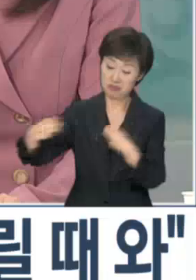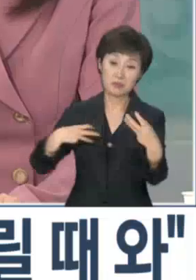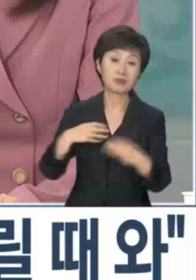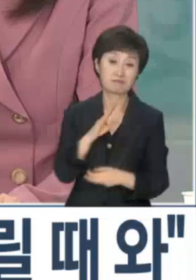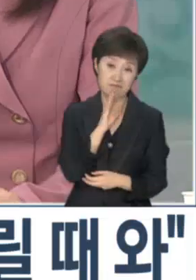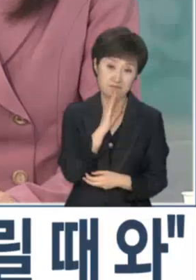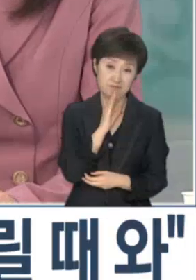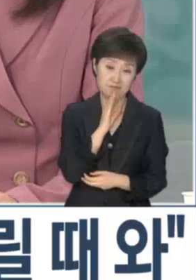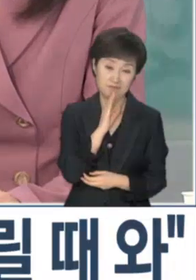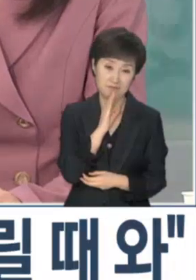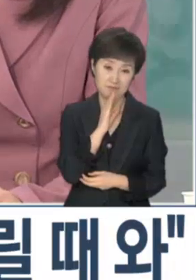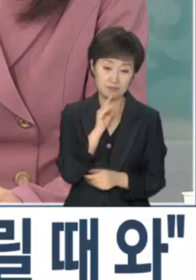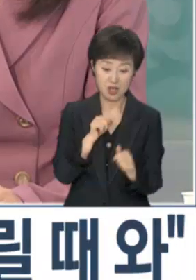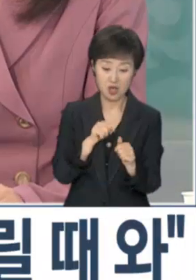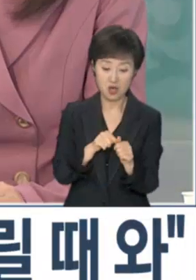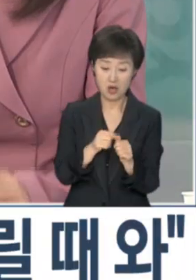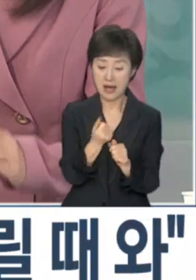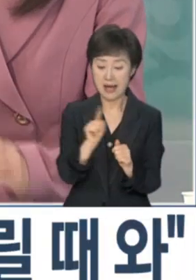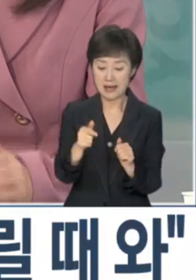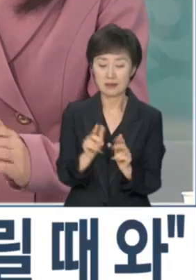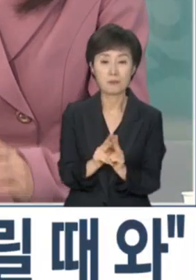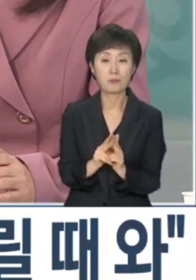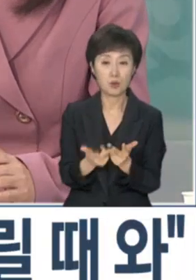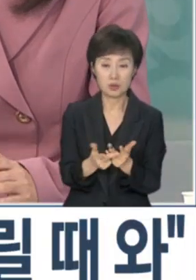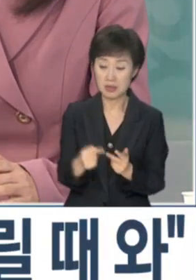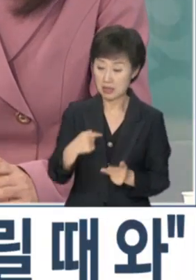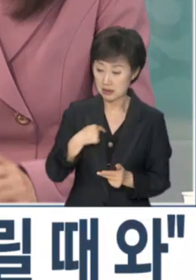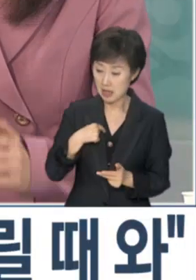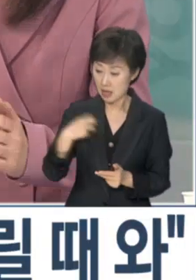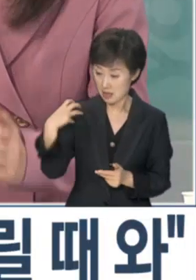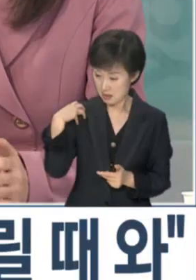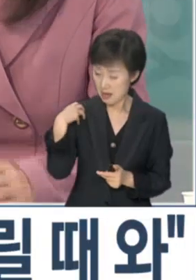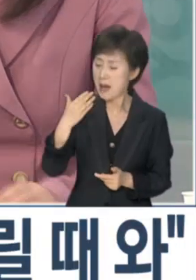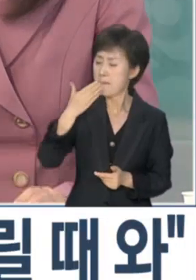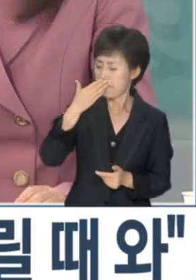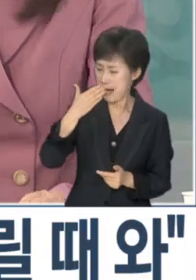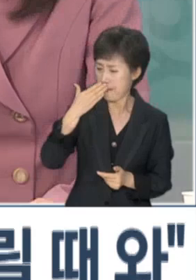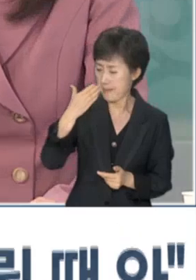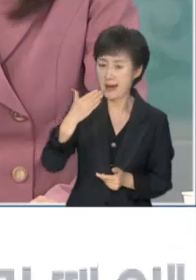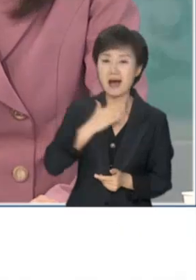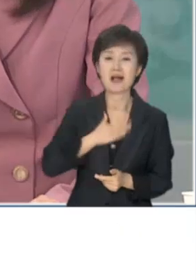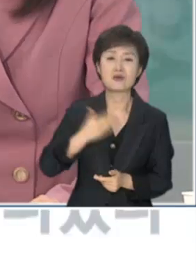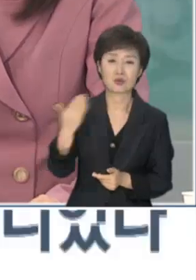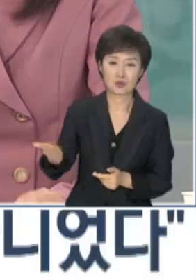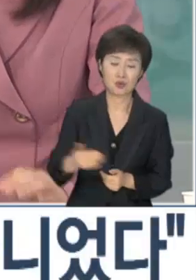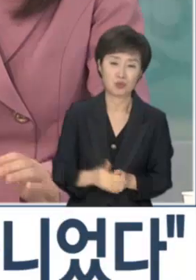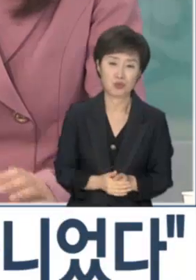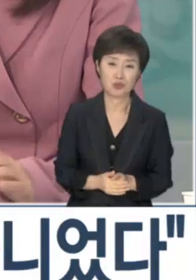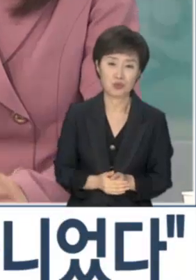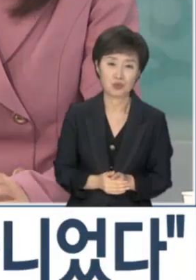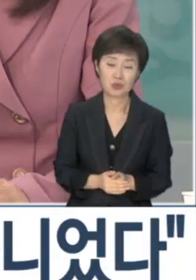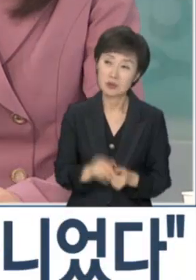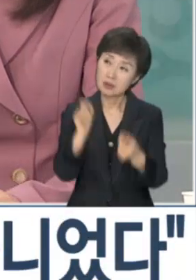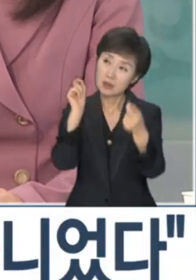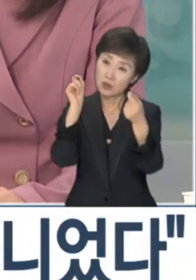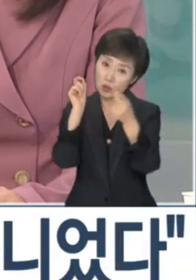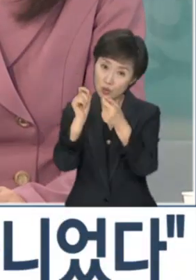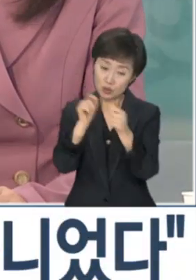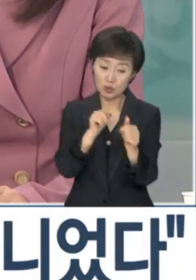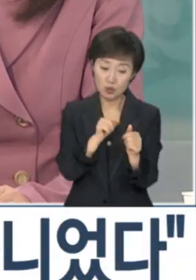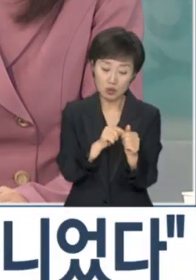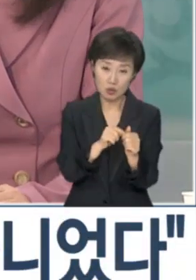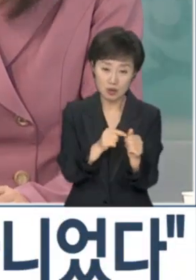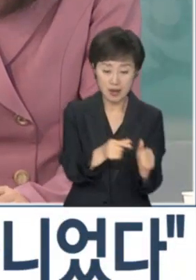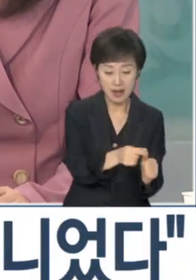것이고 그런 부분에 대해서 본인은 나름대로 할 수 있다라는 좀 의사를 표현한 것이기 때문에 조만간 한동훈 장관이